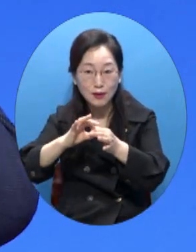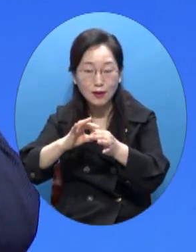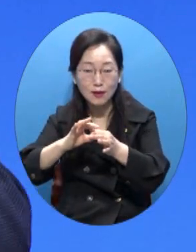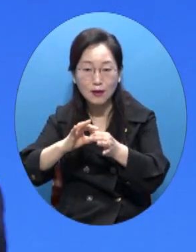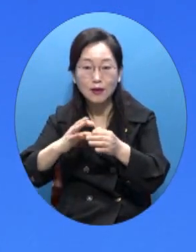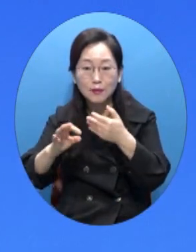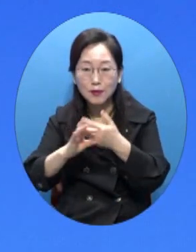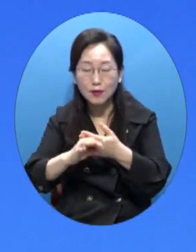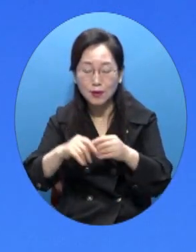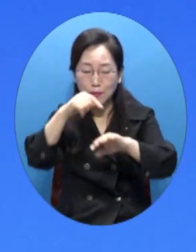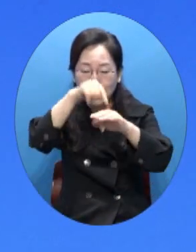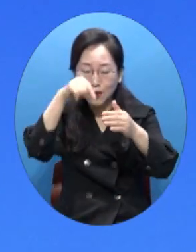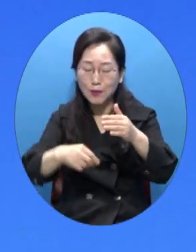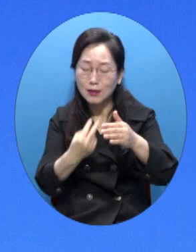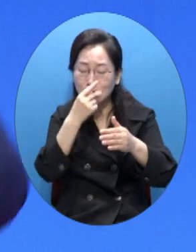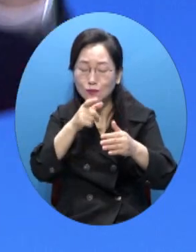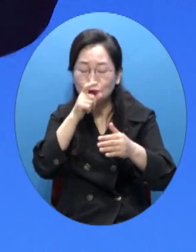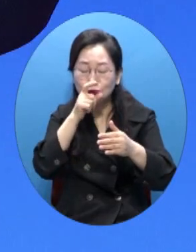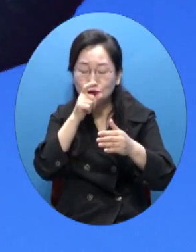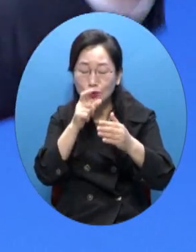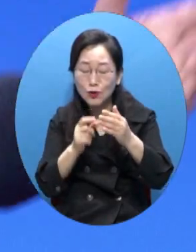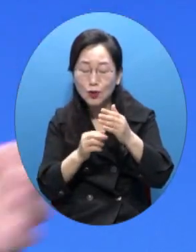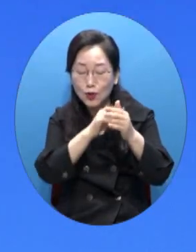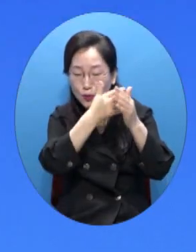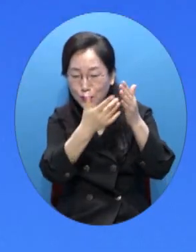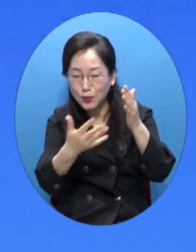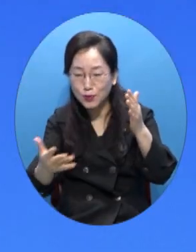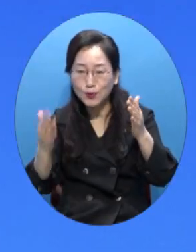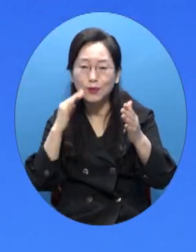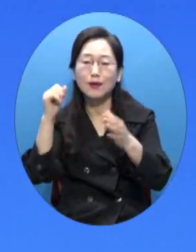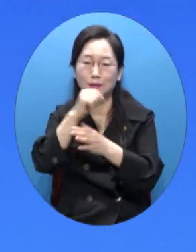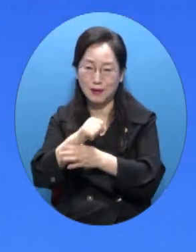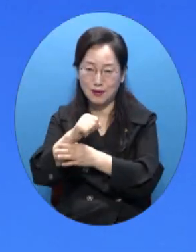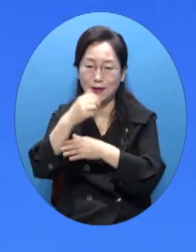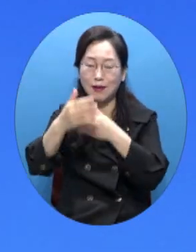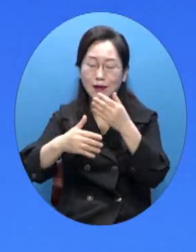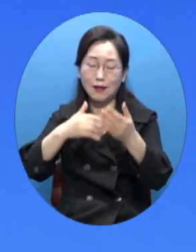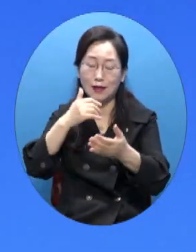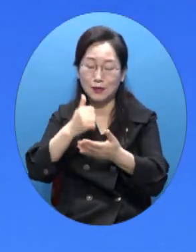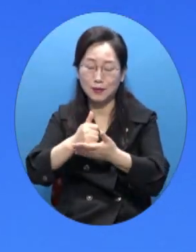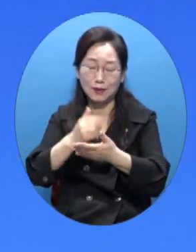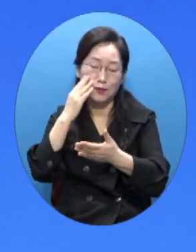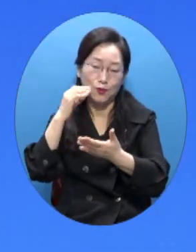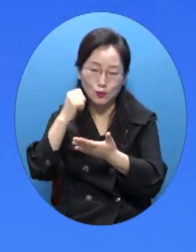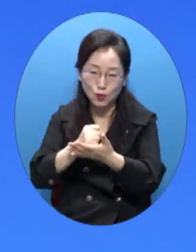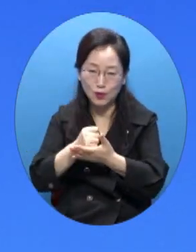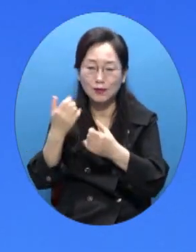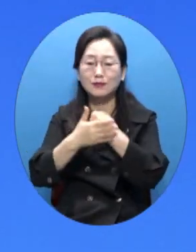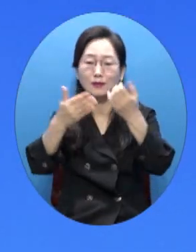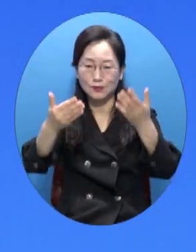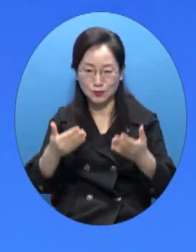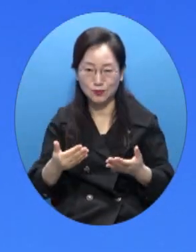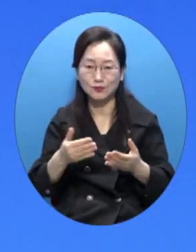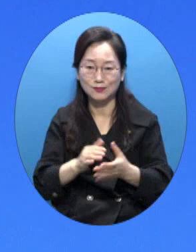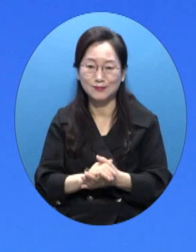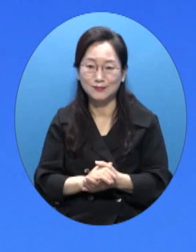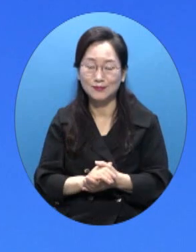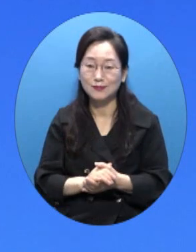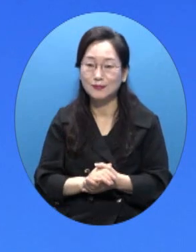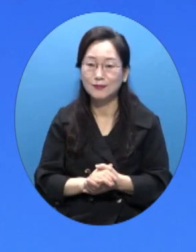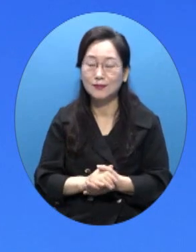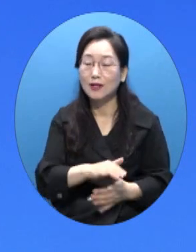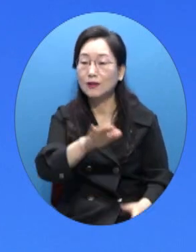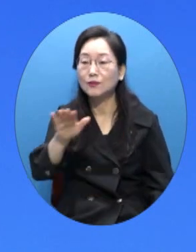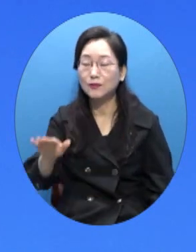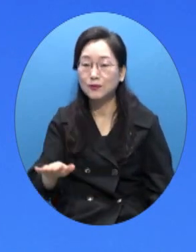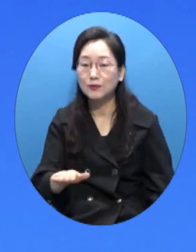마음가운데 생명수가 흘러 넘쳐나서 많은 열매를 맺게 되고 그 하나님이 형통해 되는 은혜가 임하게 되는 것입니다.